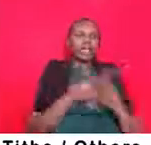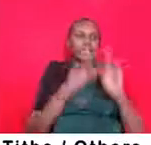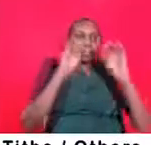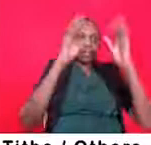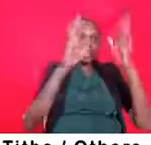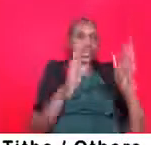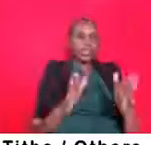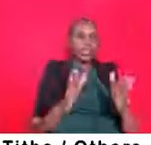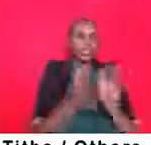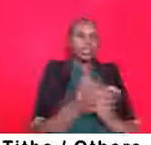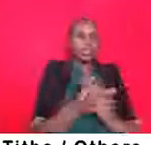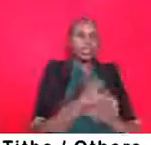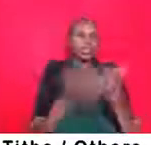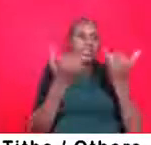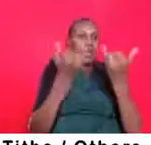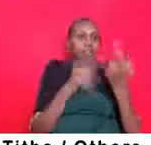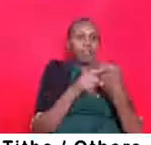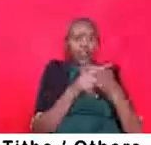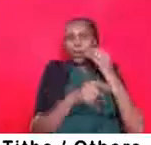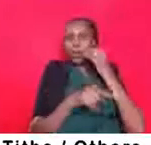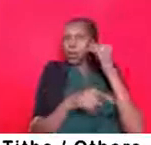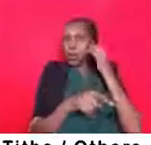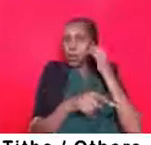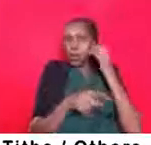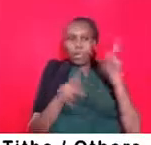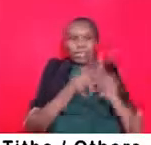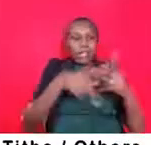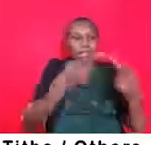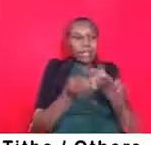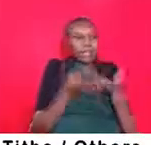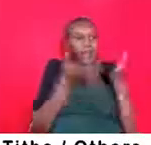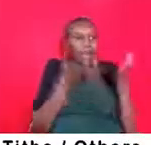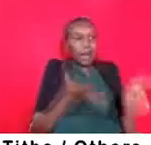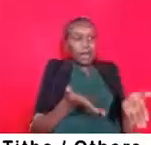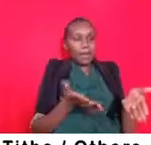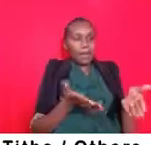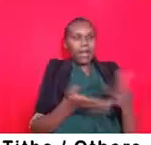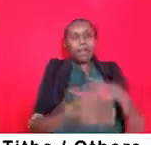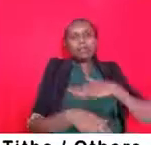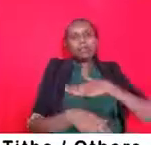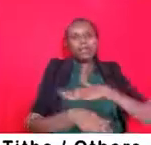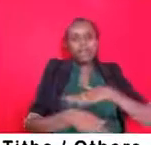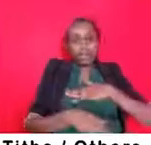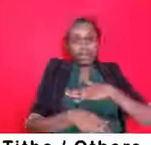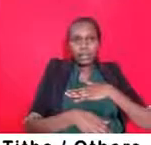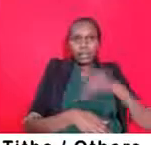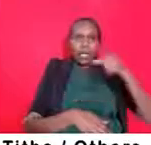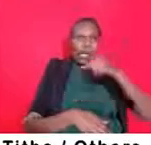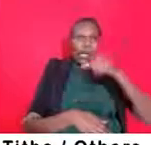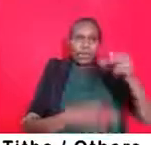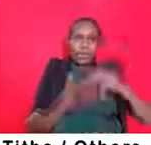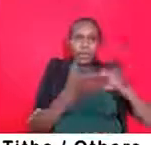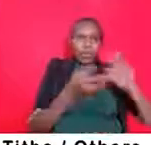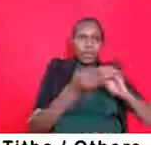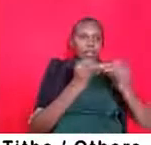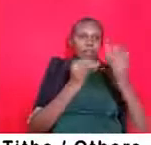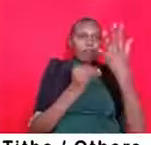walimu. Kwa hivyo ukiwa nyumbani na ukiwa mahala hapa, tafadhali nenda kwa paybill